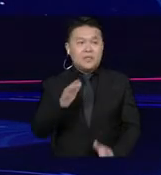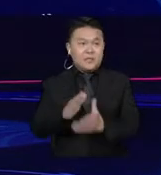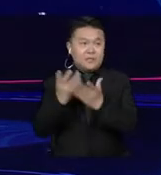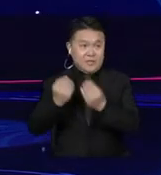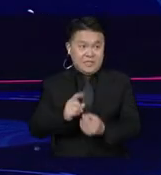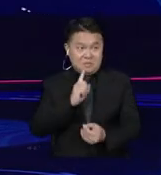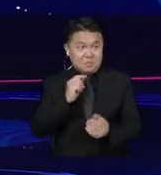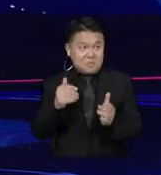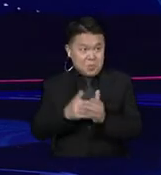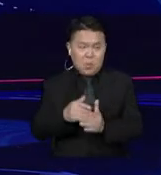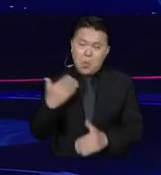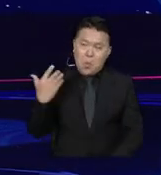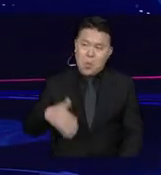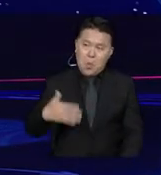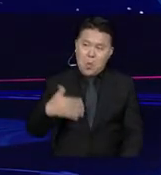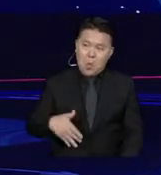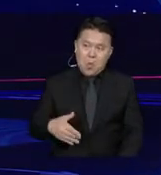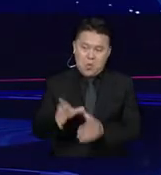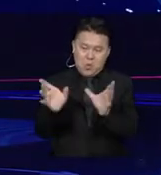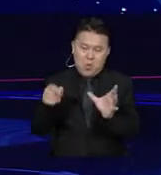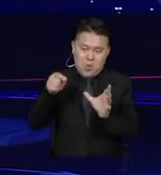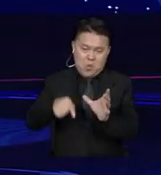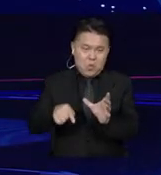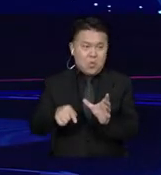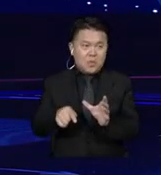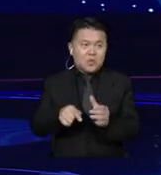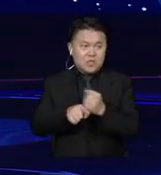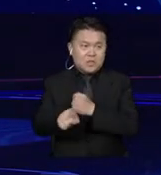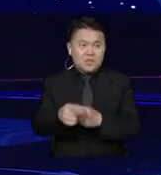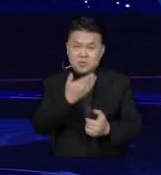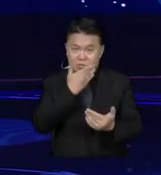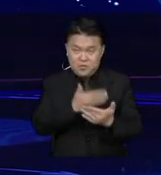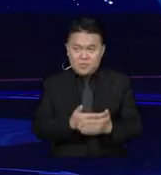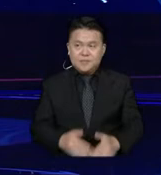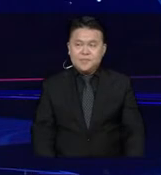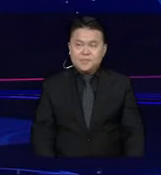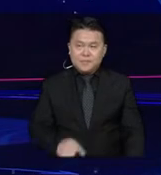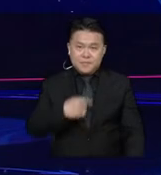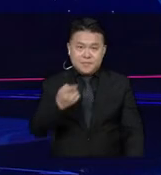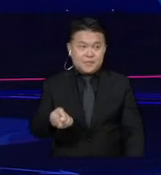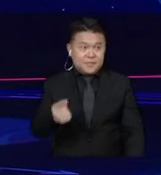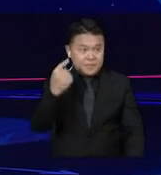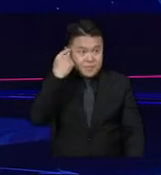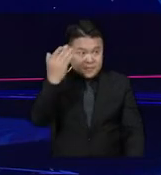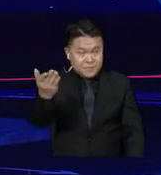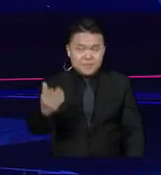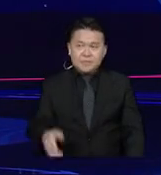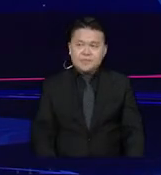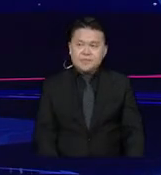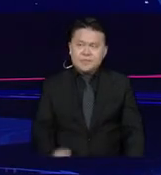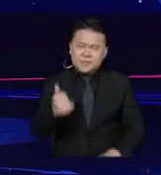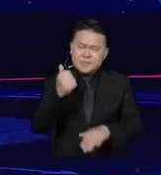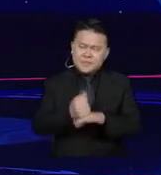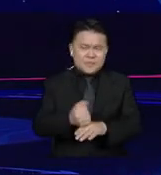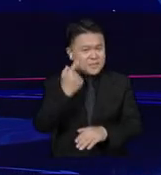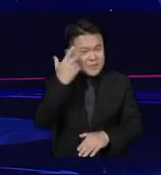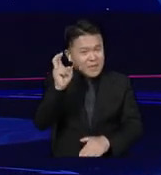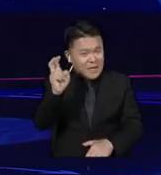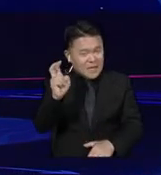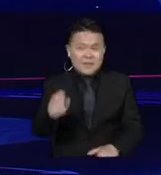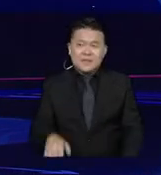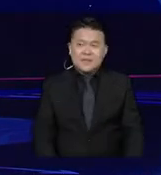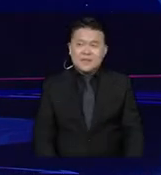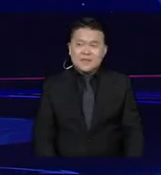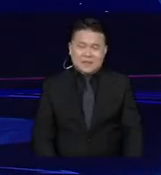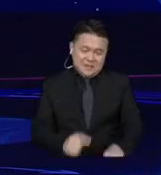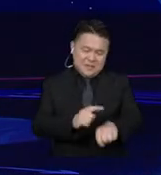인그룹의 의미가 더 강조되는 부분이 아닌가 싶네요. 네. 자, 다음 질문 보죠. 아마도 마지막 질문이 되지 않을까